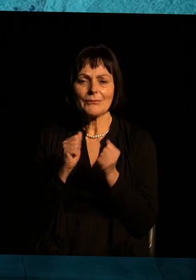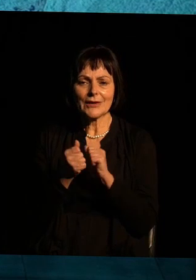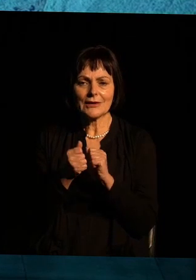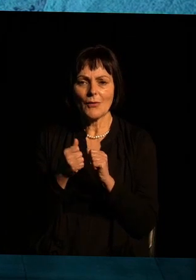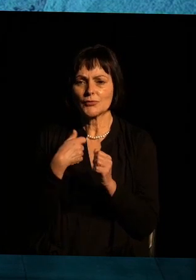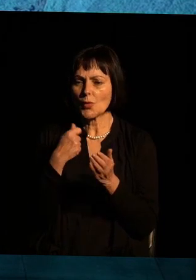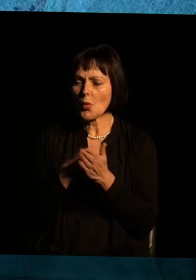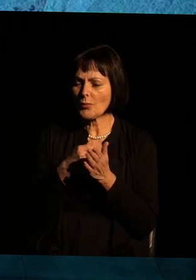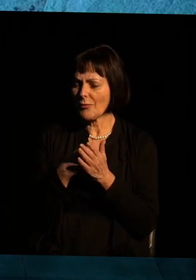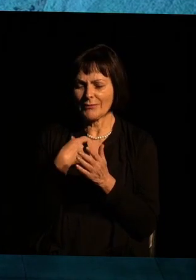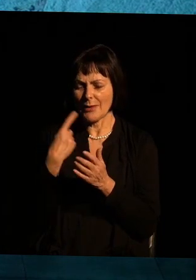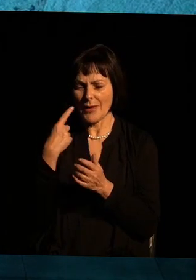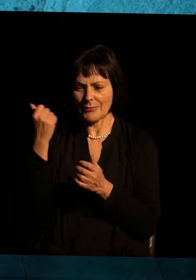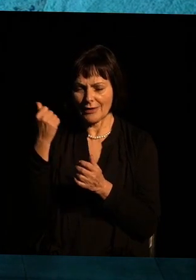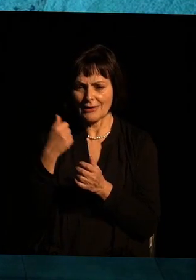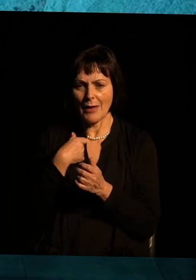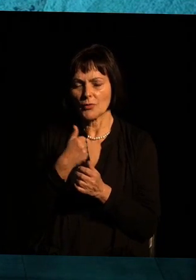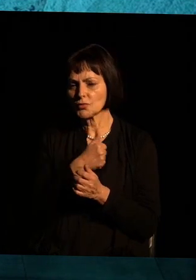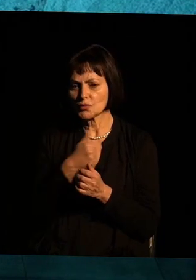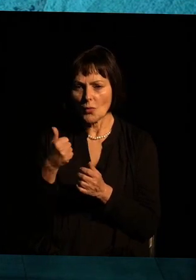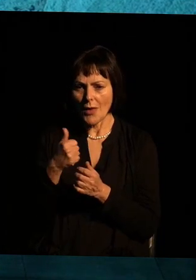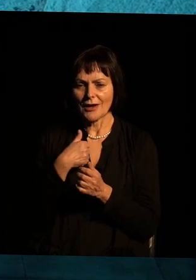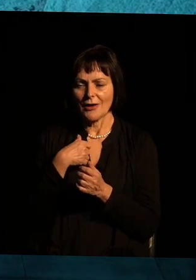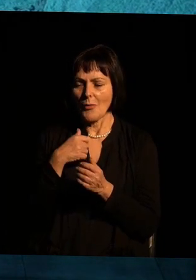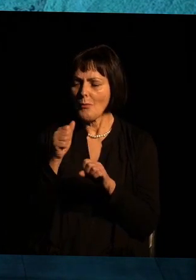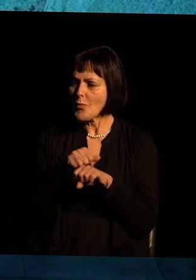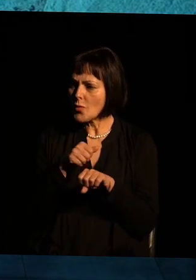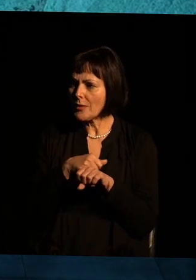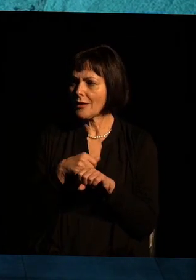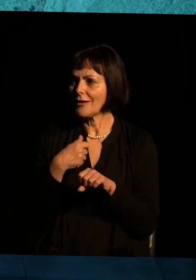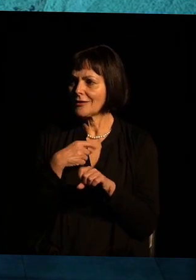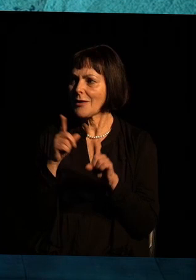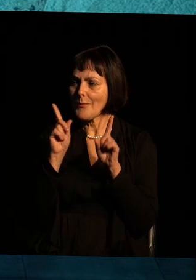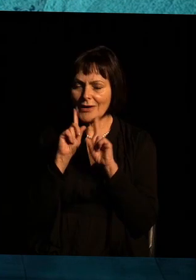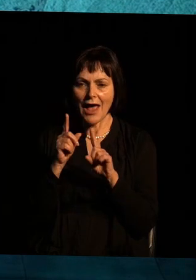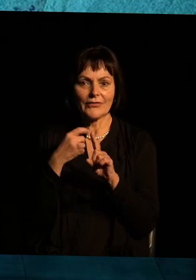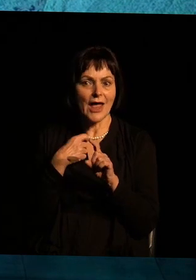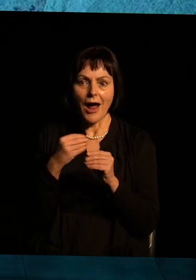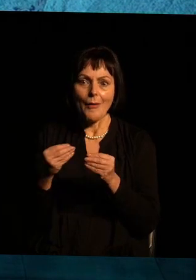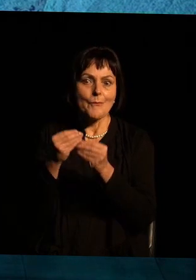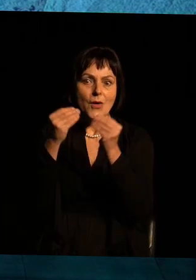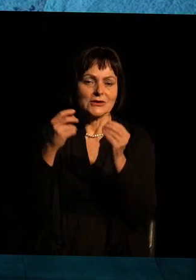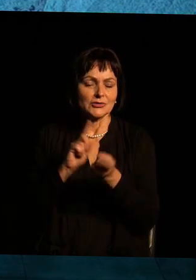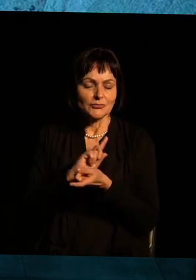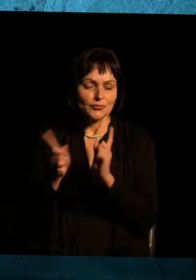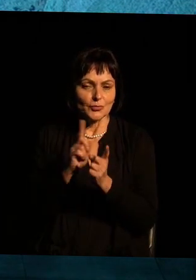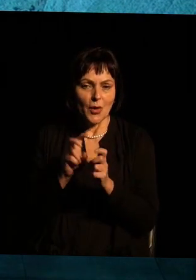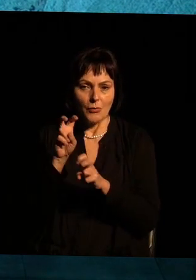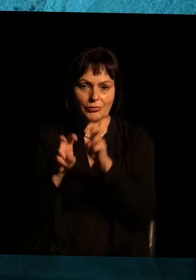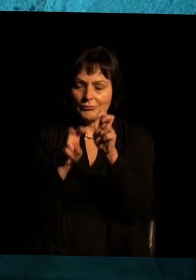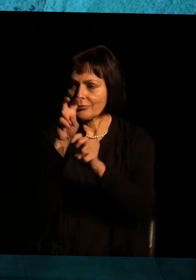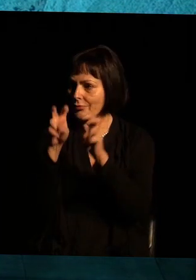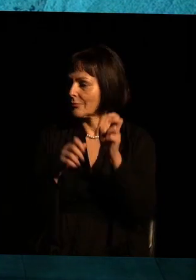coś, czy kupiłem, już nie pamiętam. Super Greytony się nazywały te buciki i rzeczywiście postęp był znaczny w